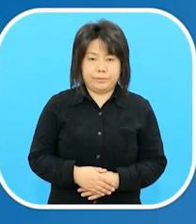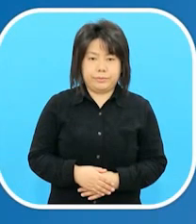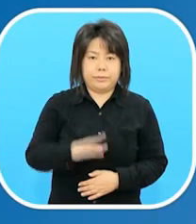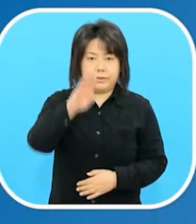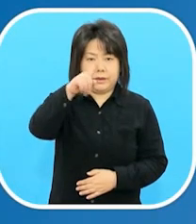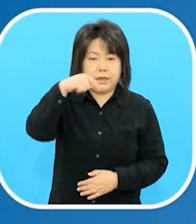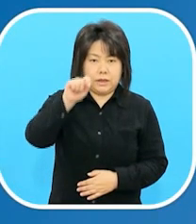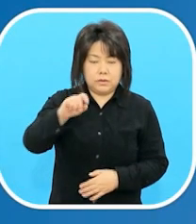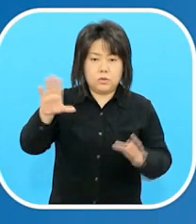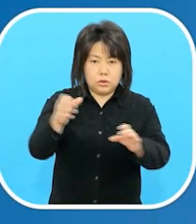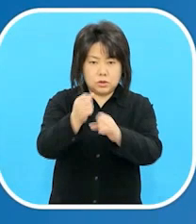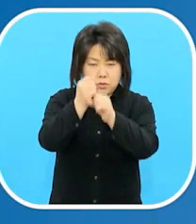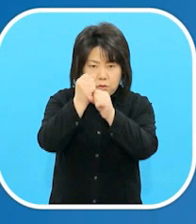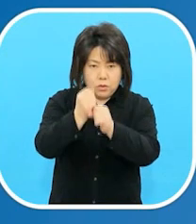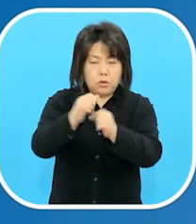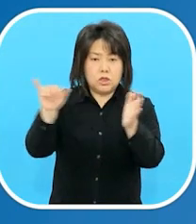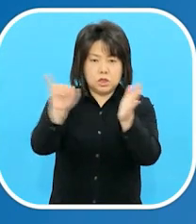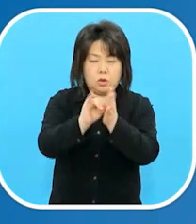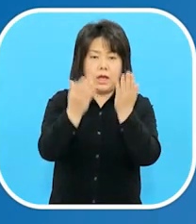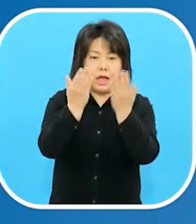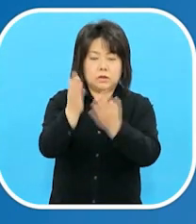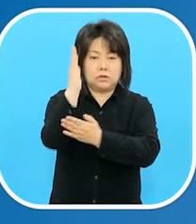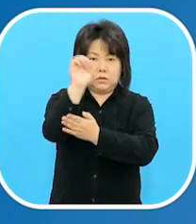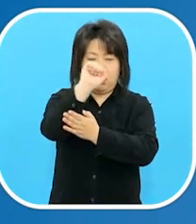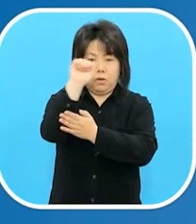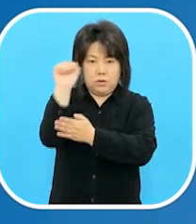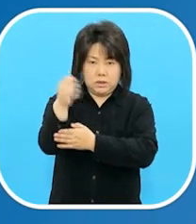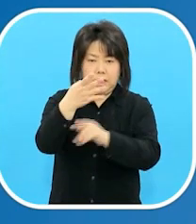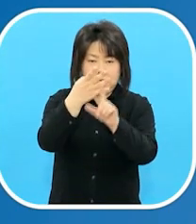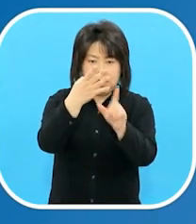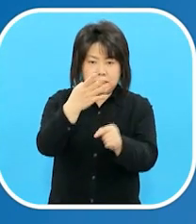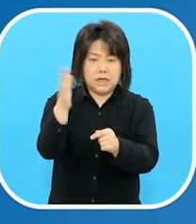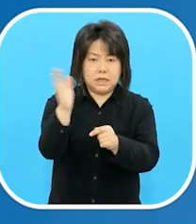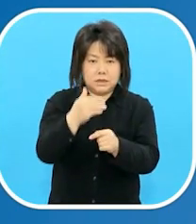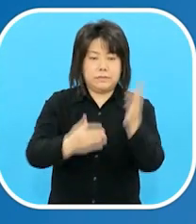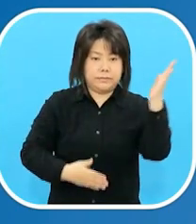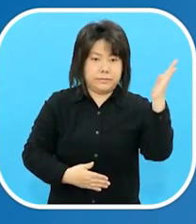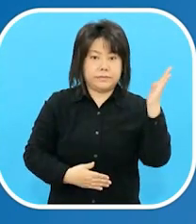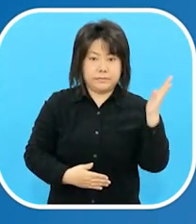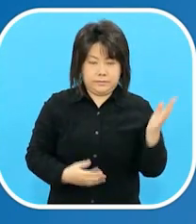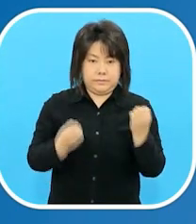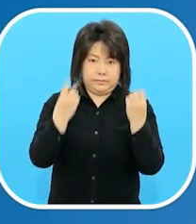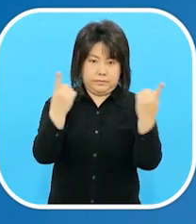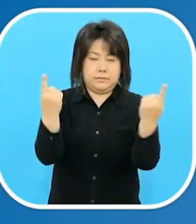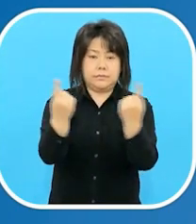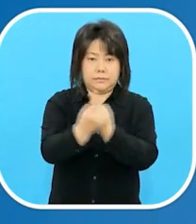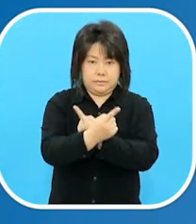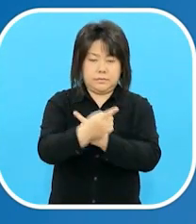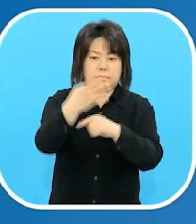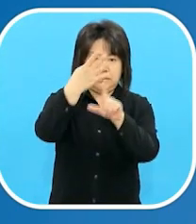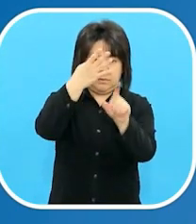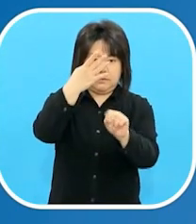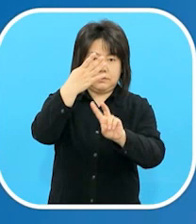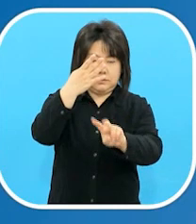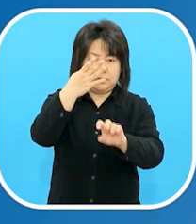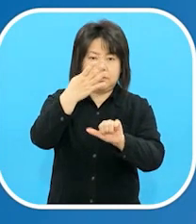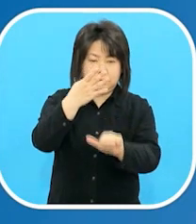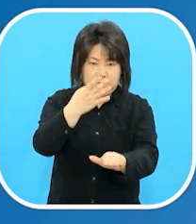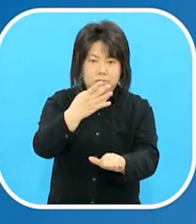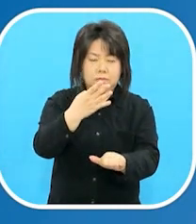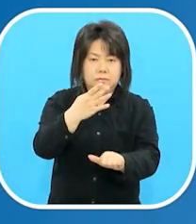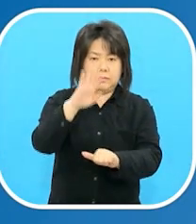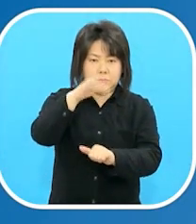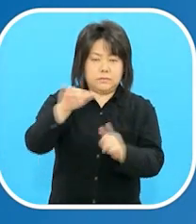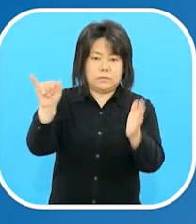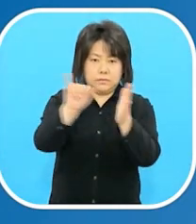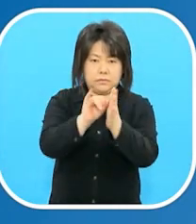県の総合的な障害学習講座が4月から秋田スマートカレッジにリニューアルします。4月25日に県障